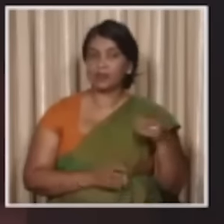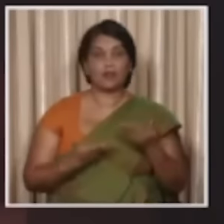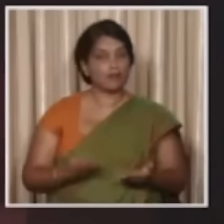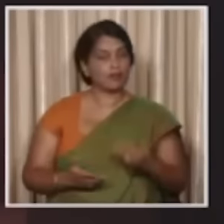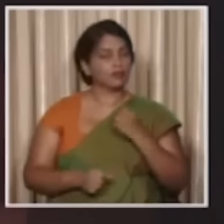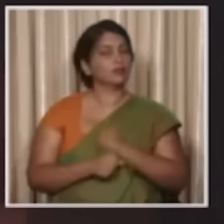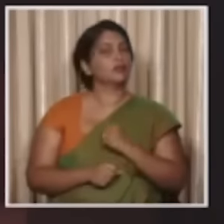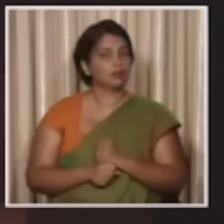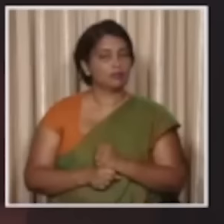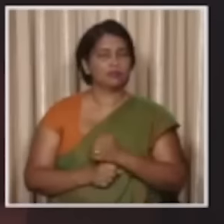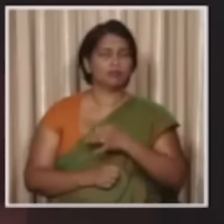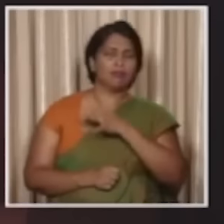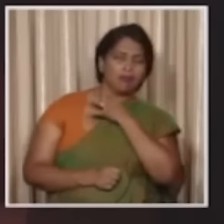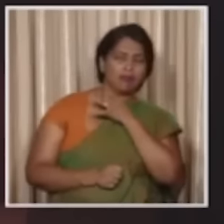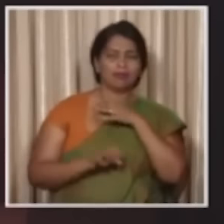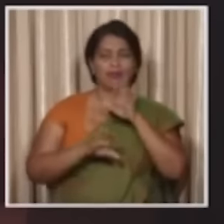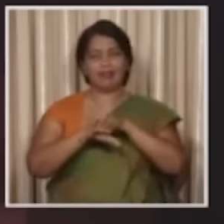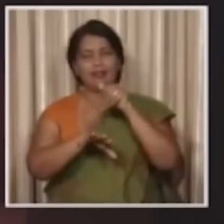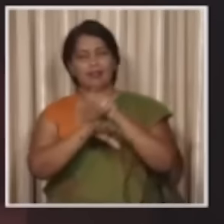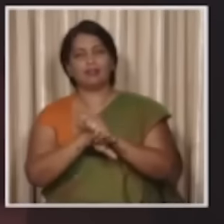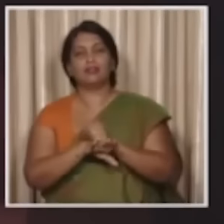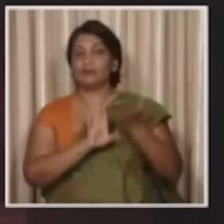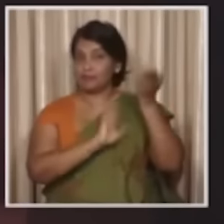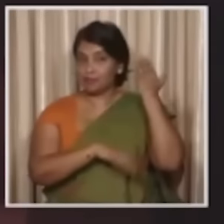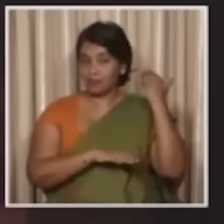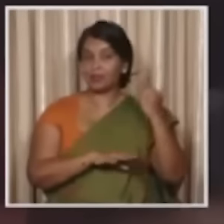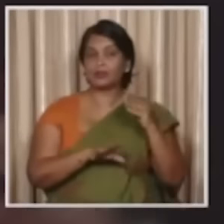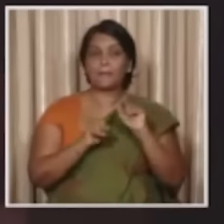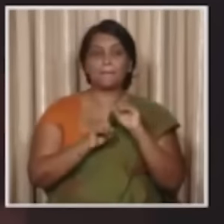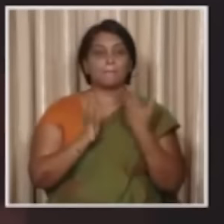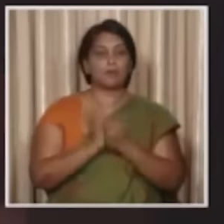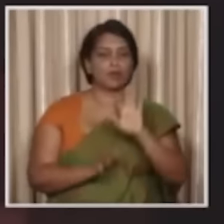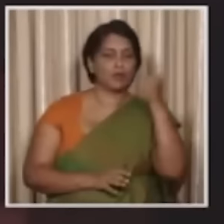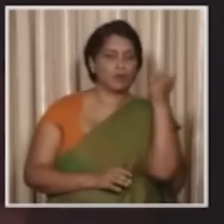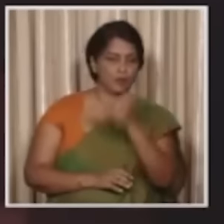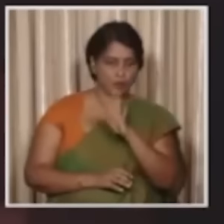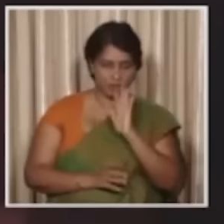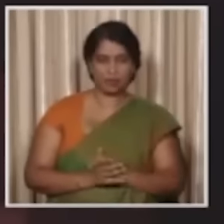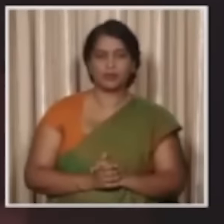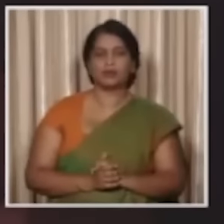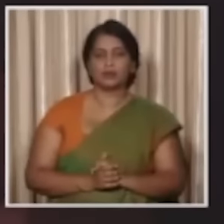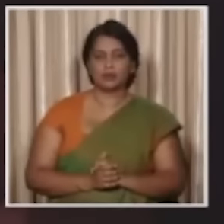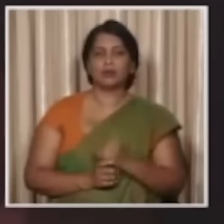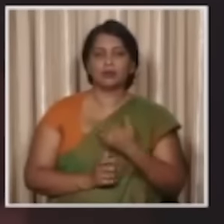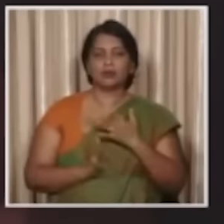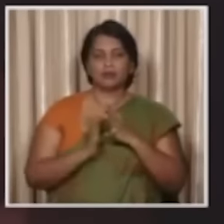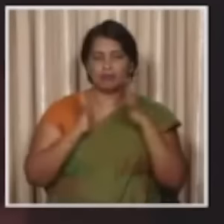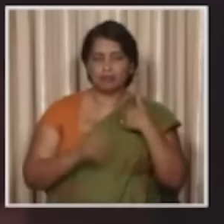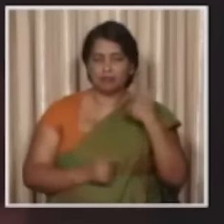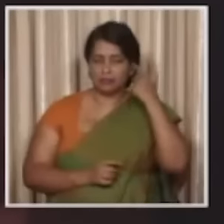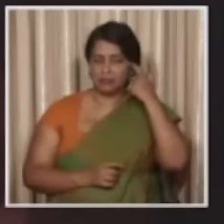වත්මන් රජය එය හාස්‍යයට ලක් කරමින් එවකට එම ප්‍රතිපත්තිය හෙලා දකිනු ලැබුවා. අපිට බොහොම